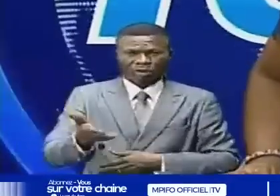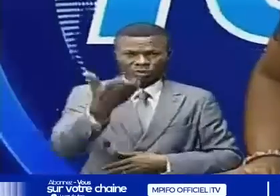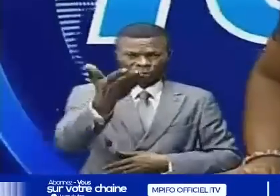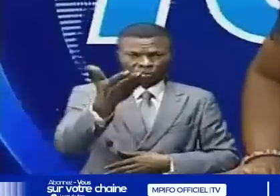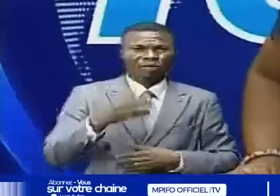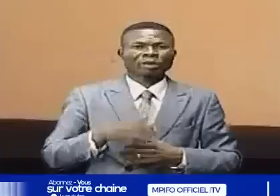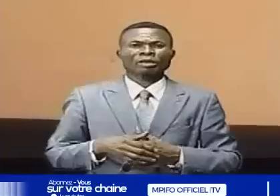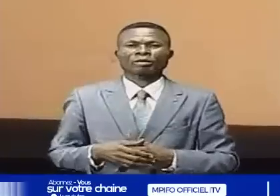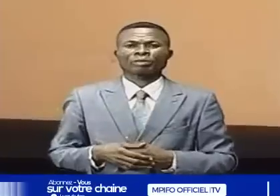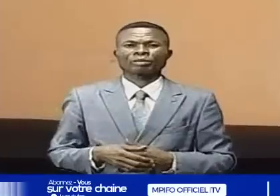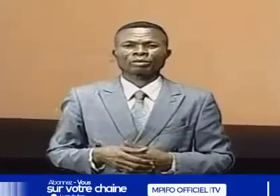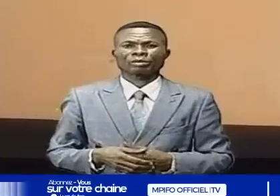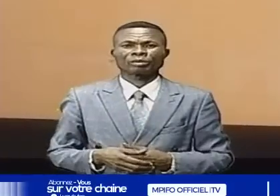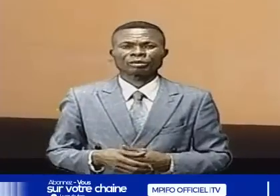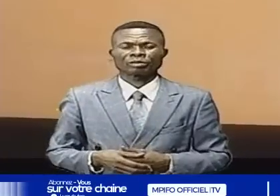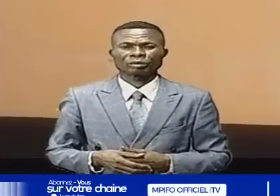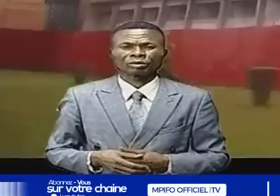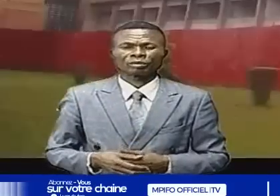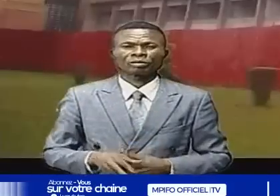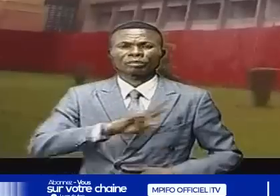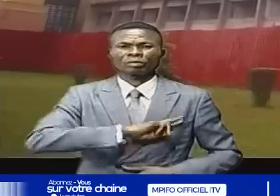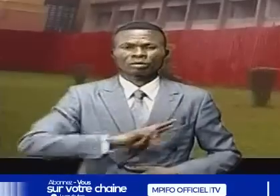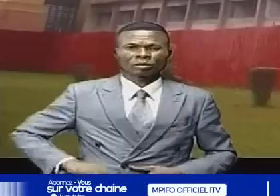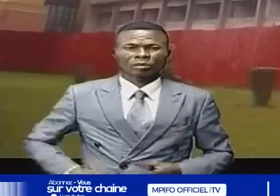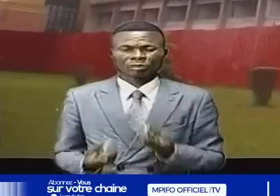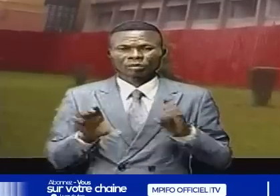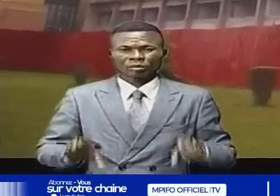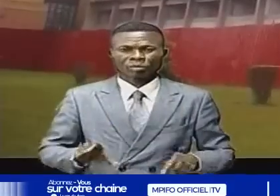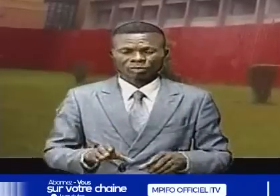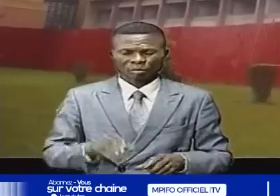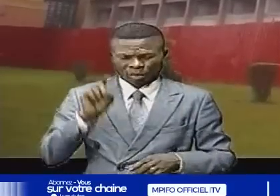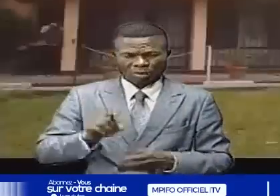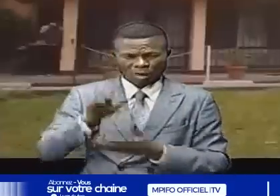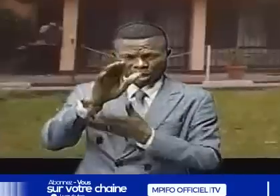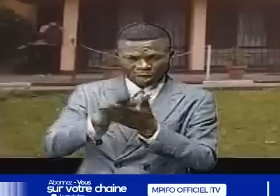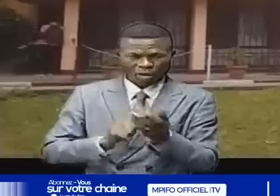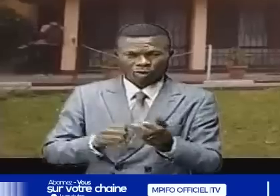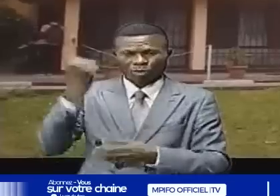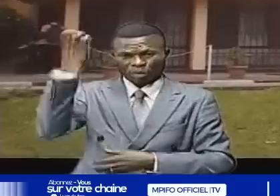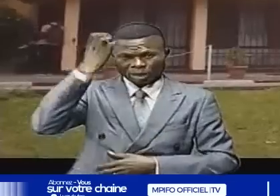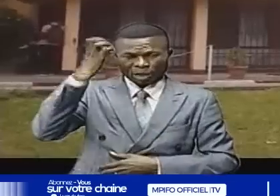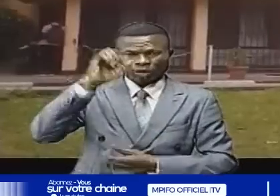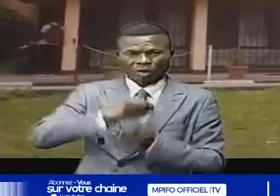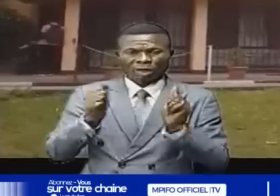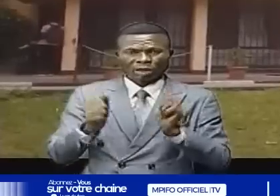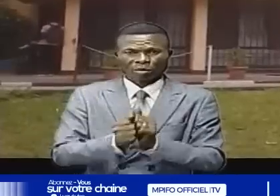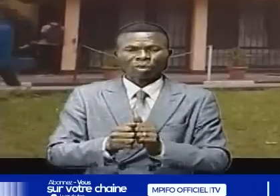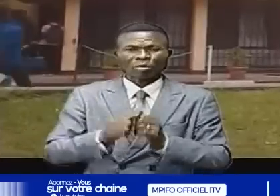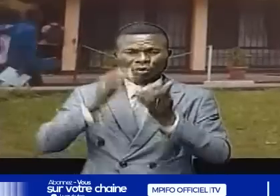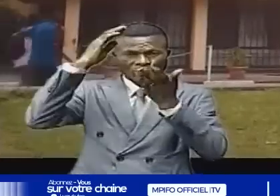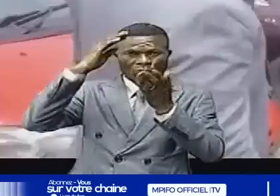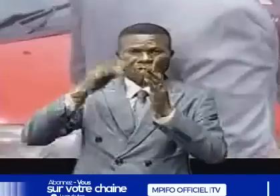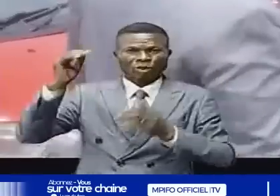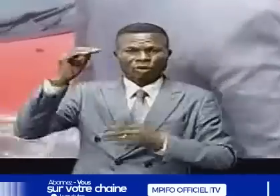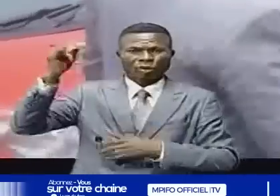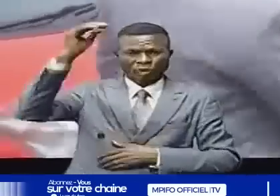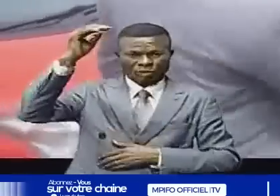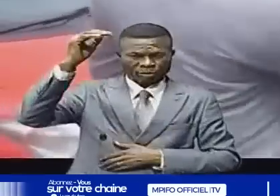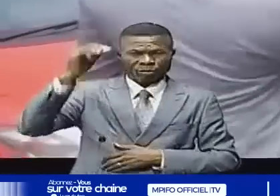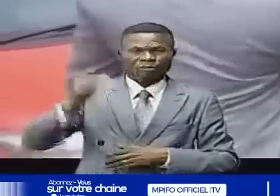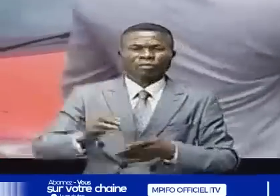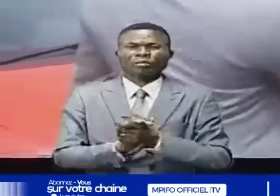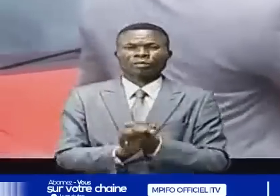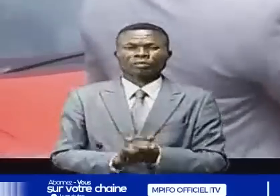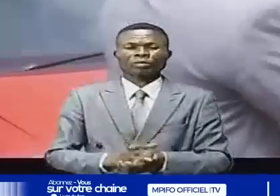Mananga. La RDC s'est mise au standard en matière d'infrastructure. Le chargé des missions du chef de